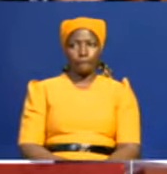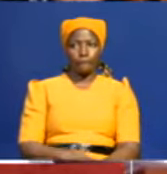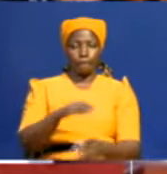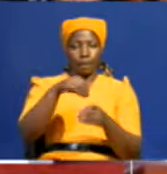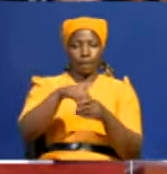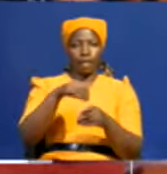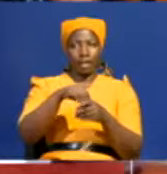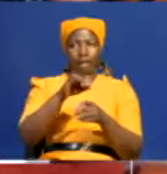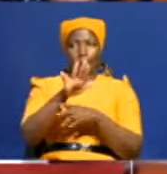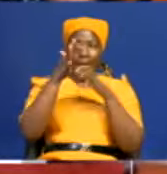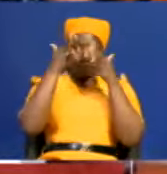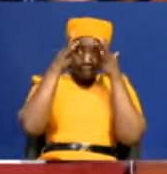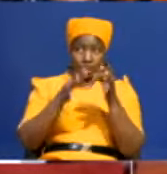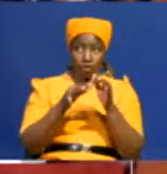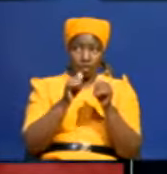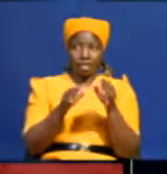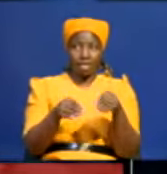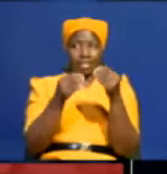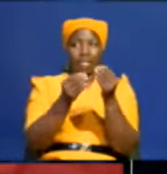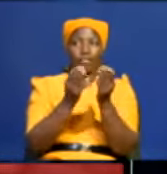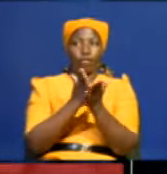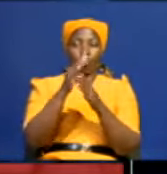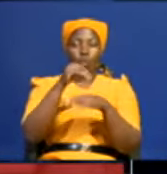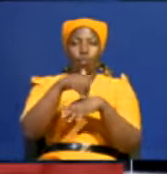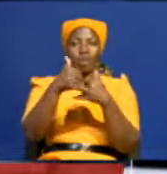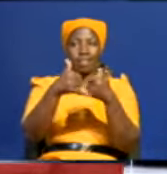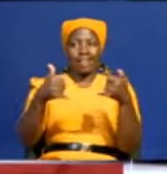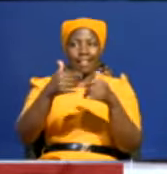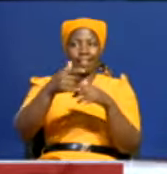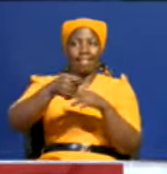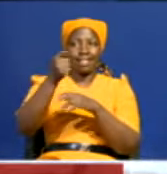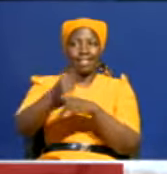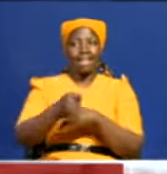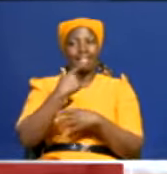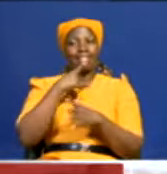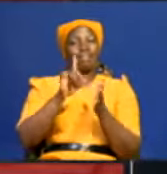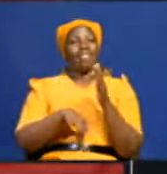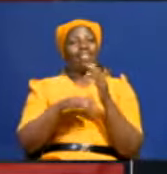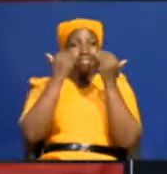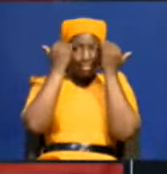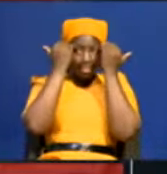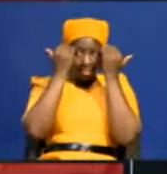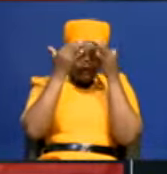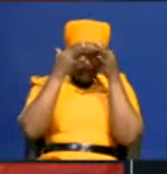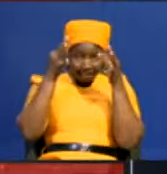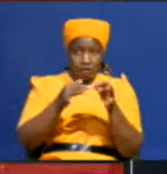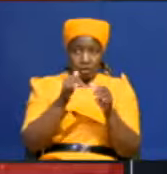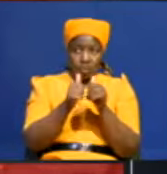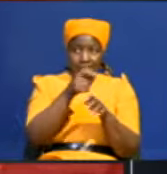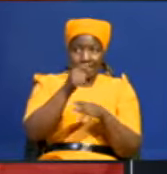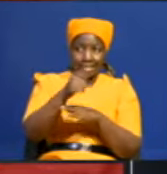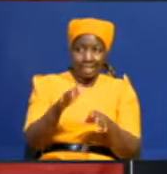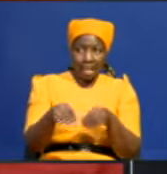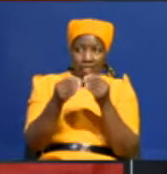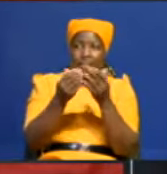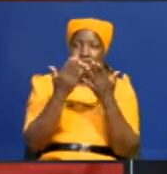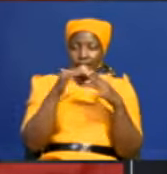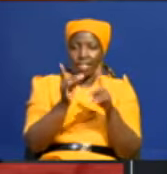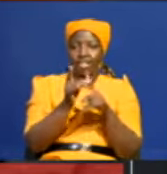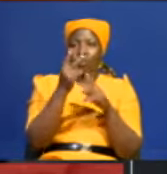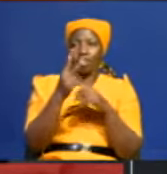Katika uamuzi wake aliyotoa kwa njia ya mtandao, hakimu huyo alisema kwa uamuzi uliotolewa na jaji Mabea tarehe 27 Disemba